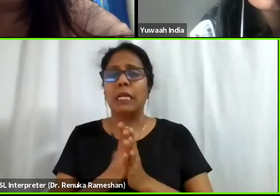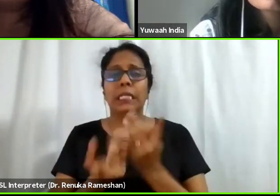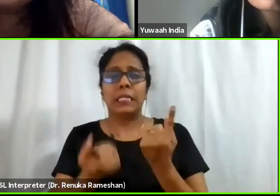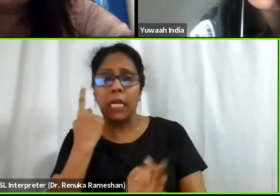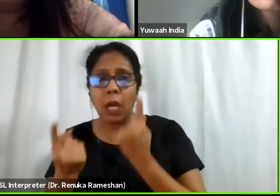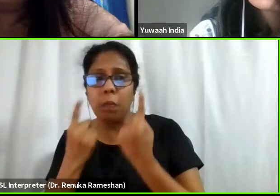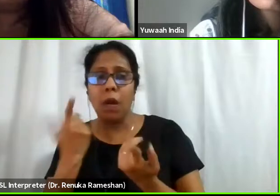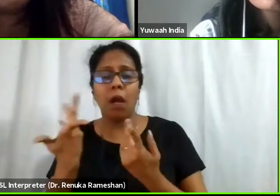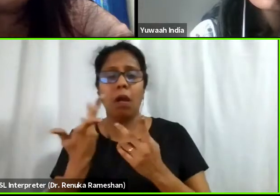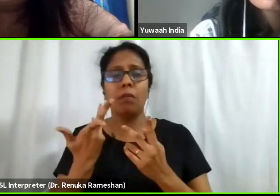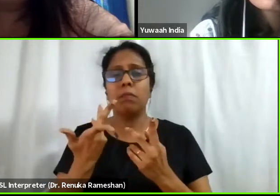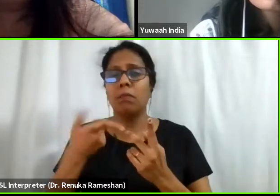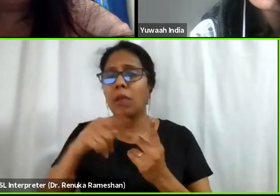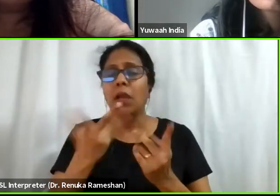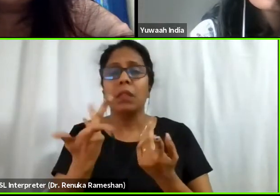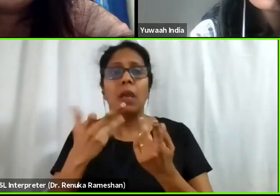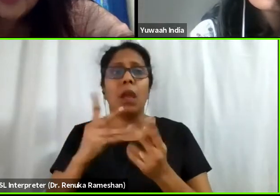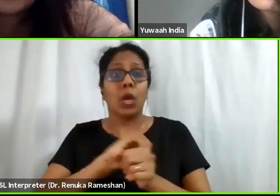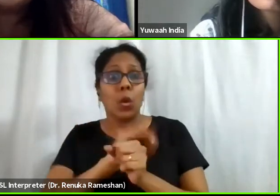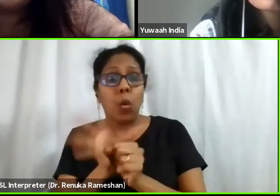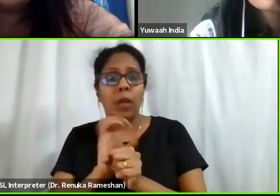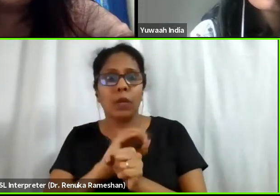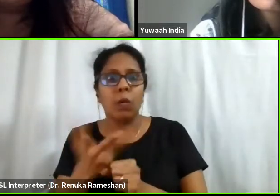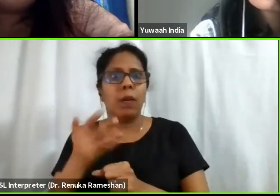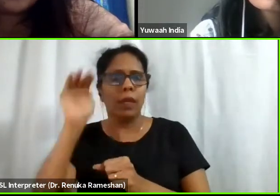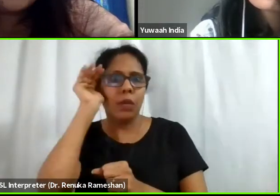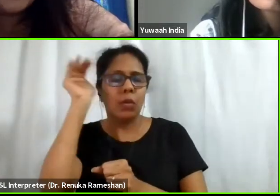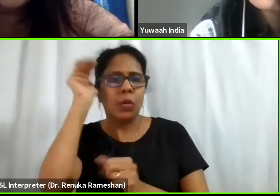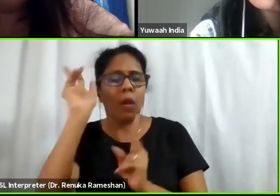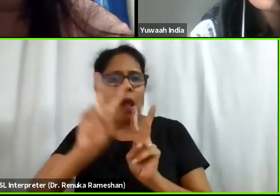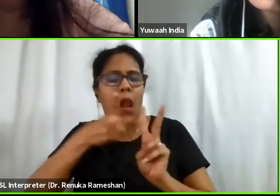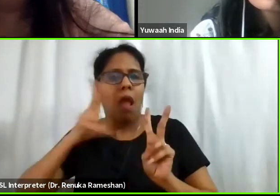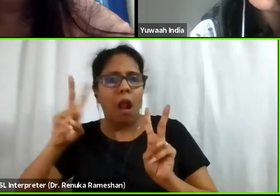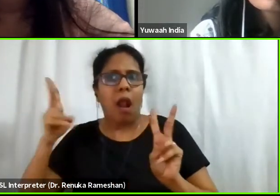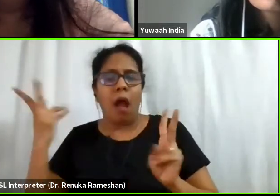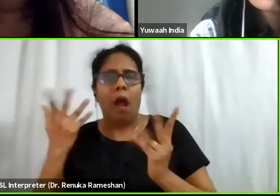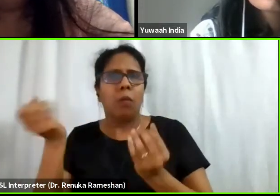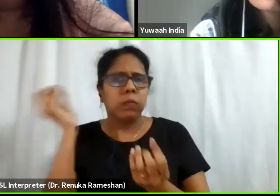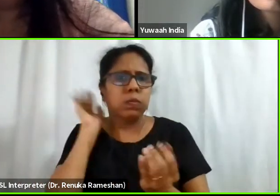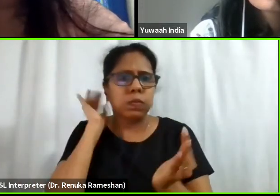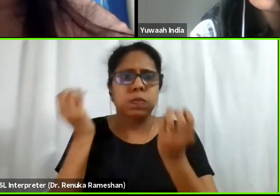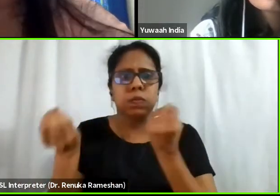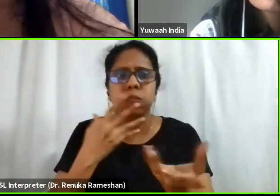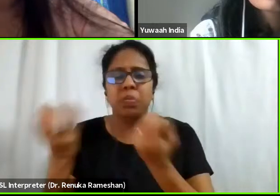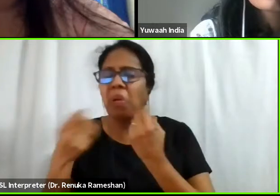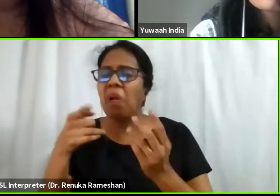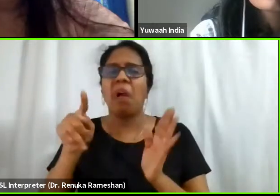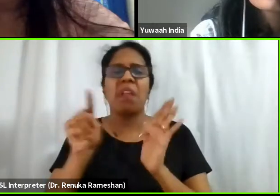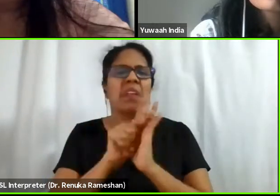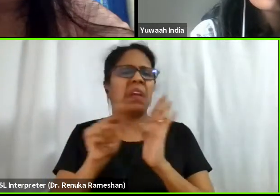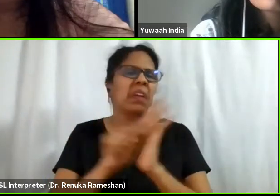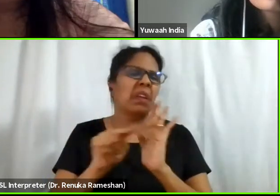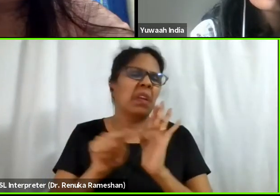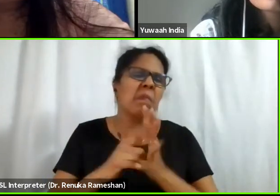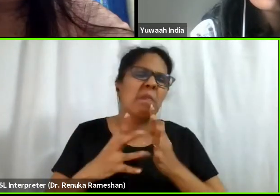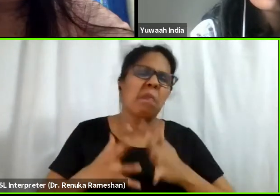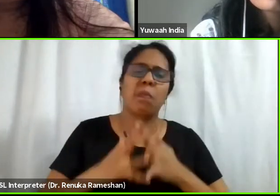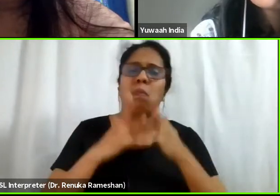मीडिया फीड्स, इन सब कोविड के बारे में जो भी आती हैं वो बहुत नेगेटिव होती हैं, उन्हें थोड़ा सा अवॉइड